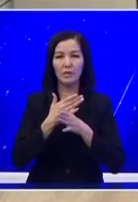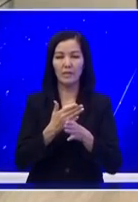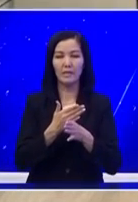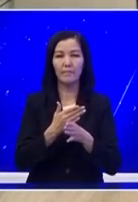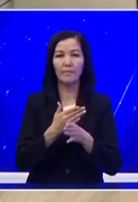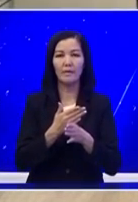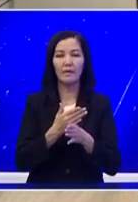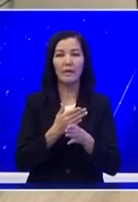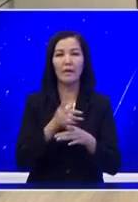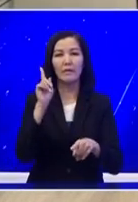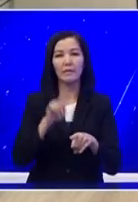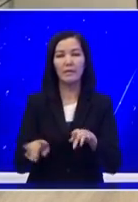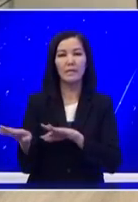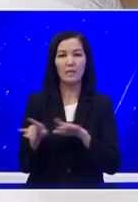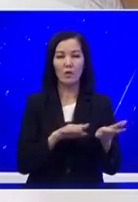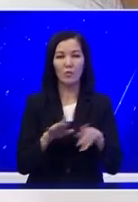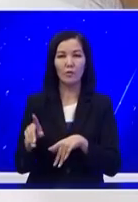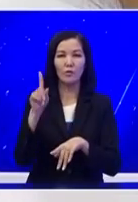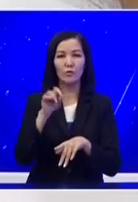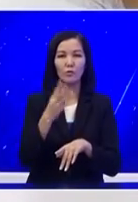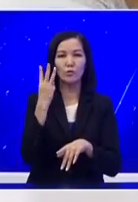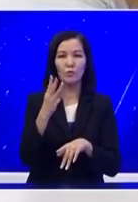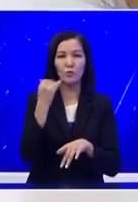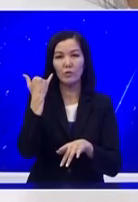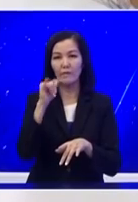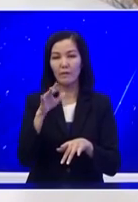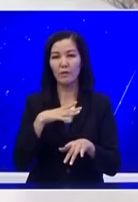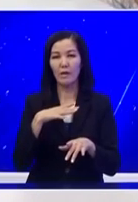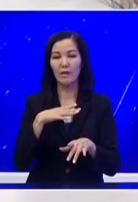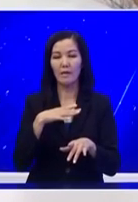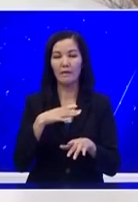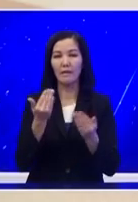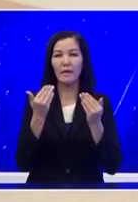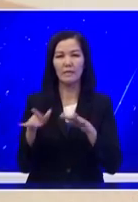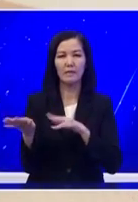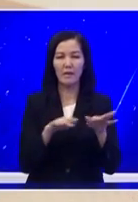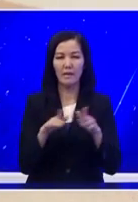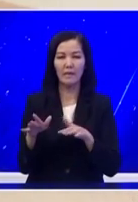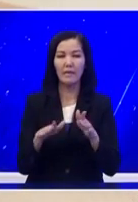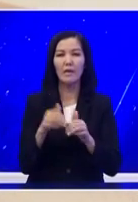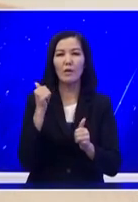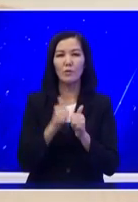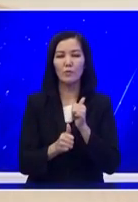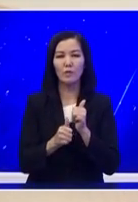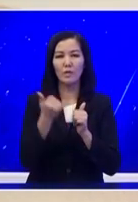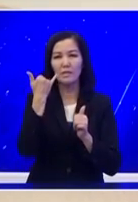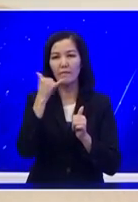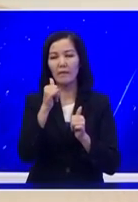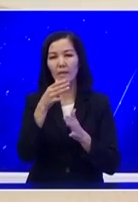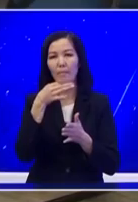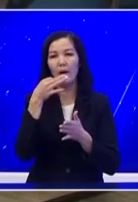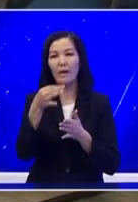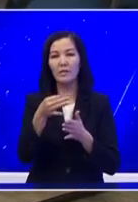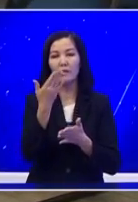Қауырт қимылдар шақ, бұл 103 қызметіне келіп түскен кезекті қоңырау. Дамылсыз жұмыс жасап жатқан мамандар әдеттегідей тұтқаның ар жағындағы